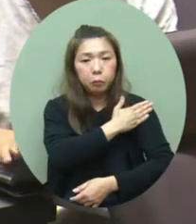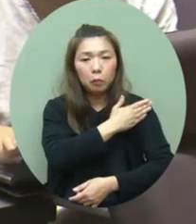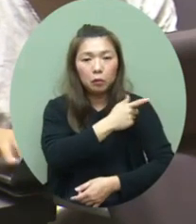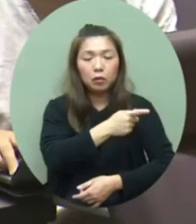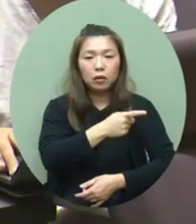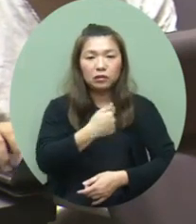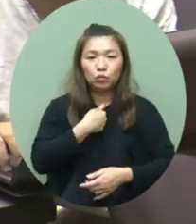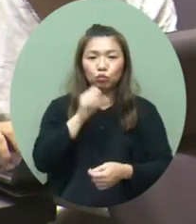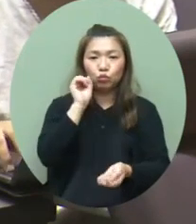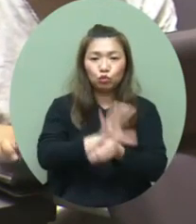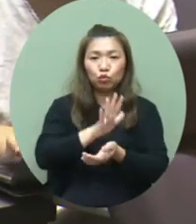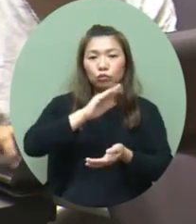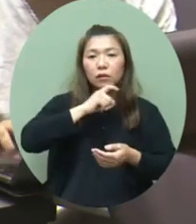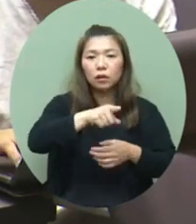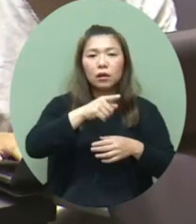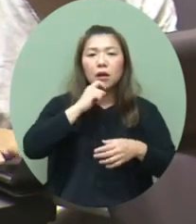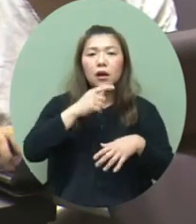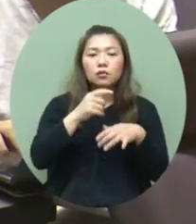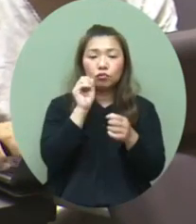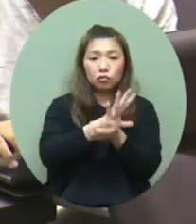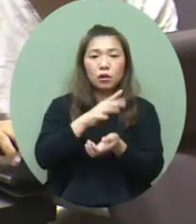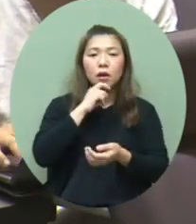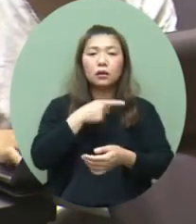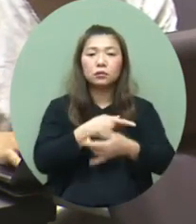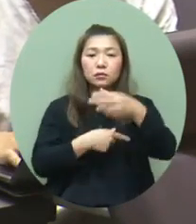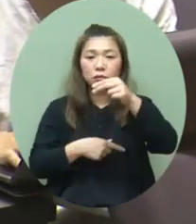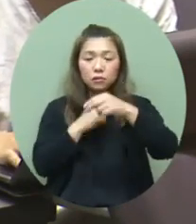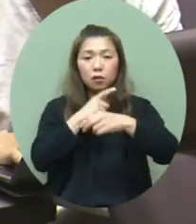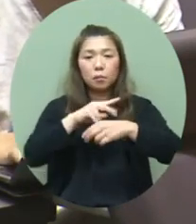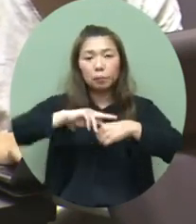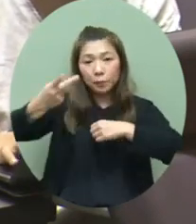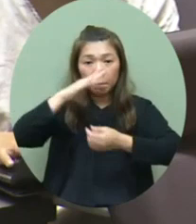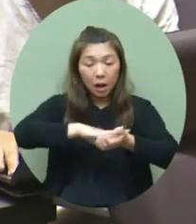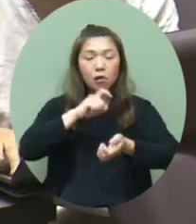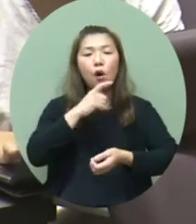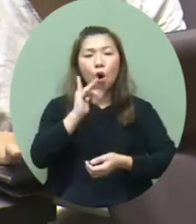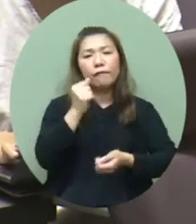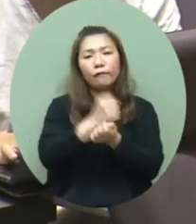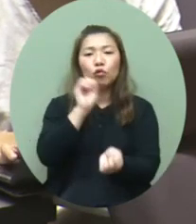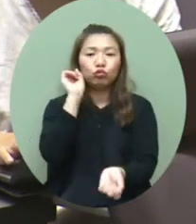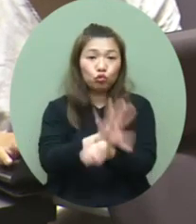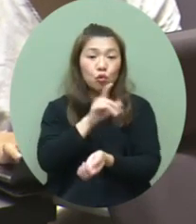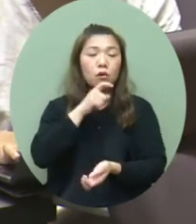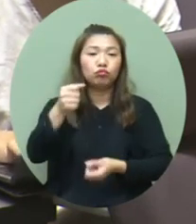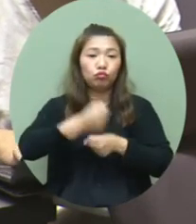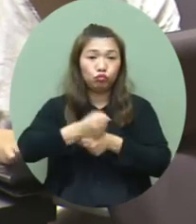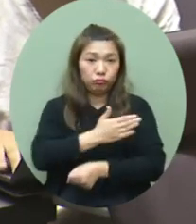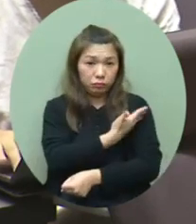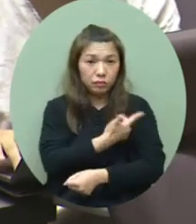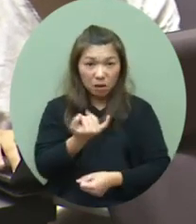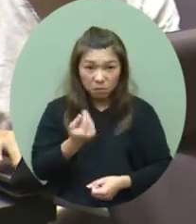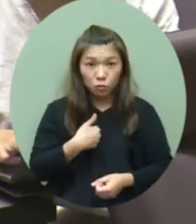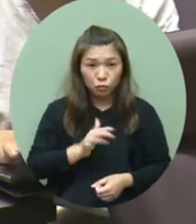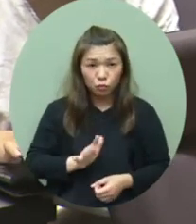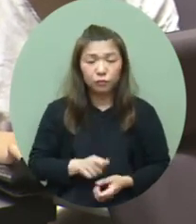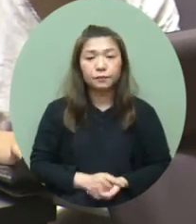提早解除他們的檢疫令，即是例如可能是當他們轉了陰性之後就讓他們可能繼續執行他們的職務就解除檢疫